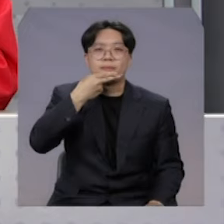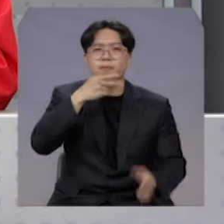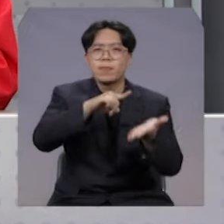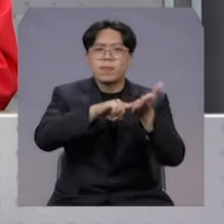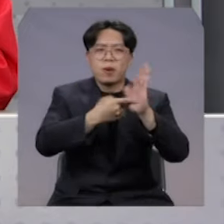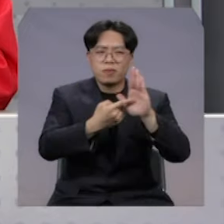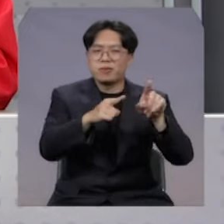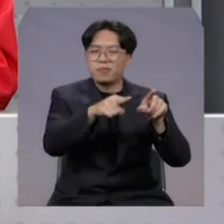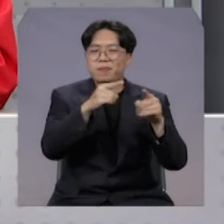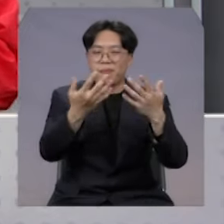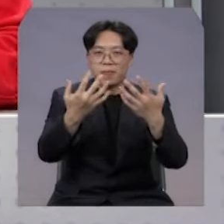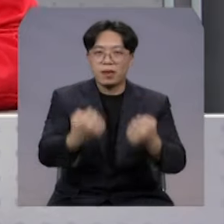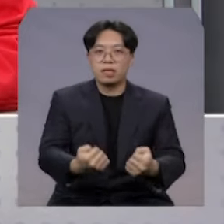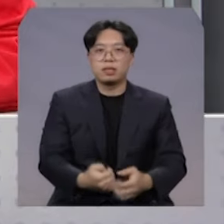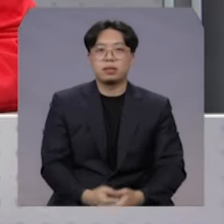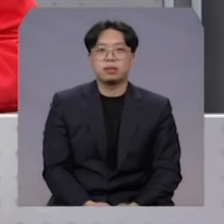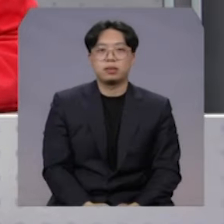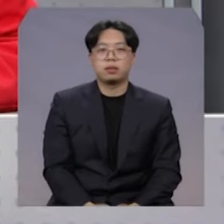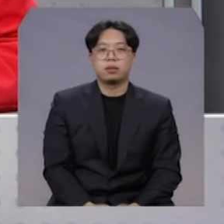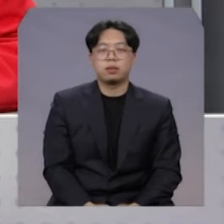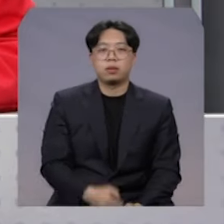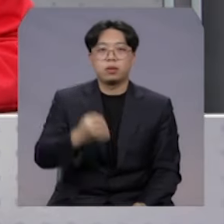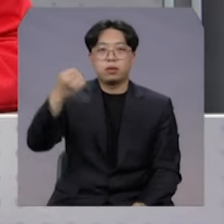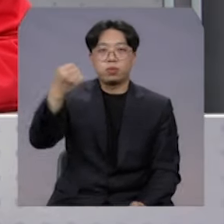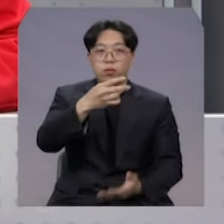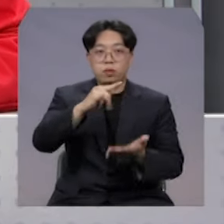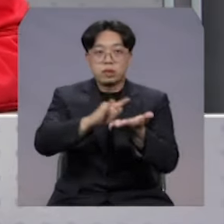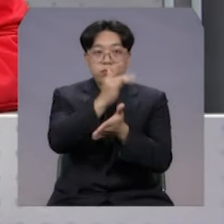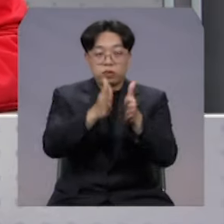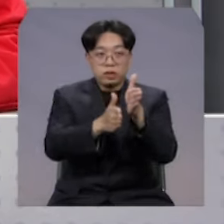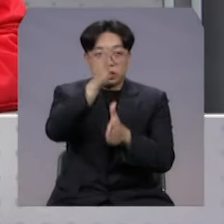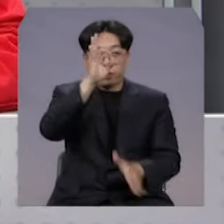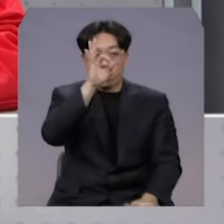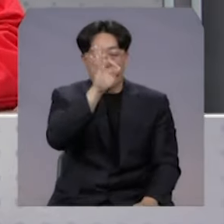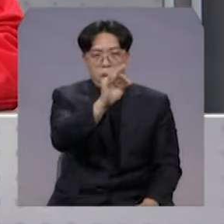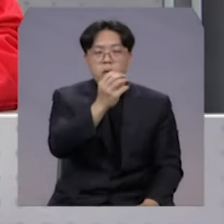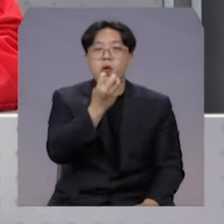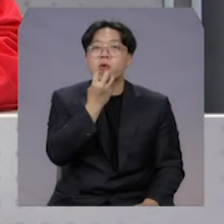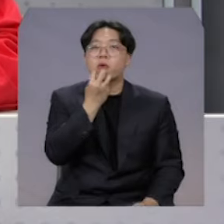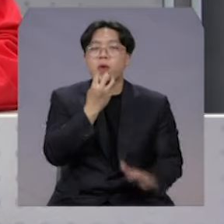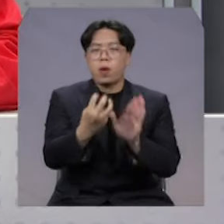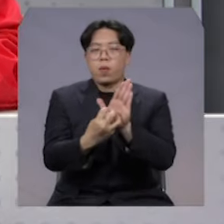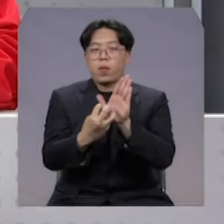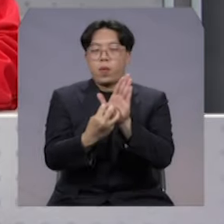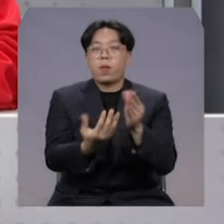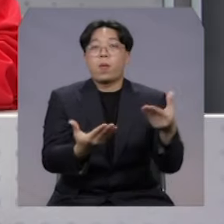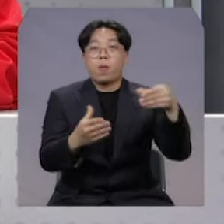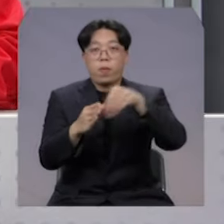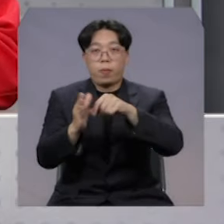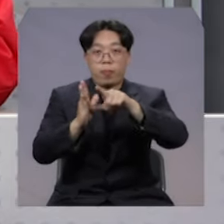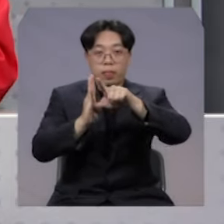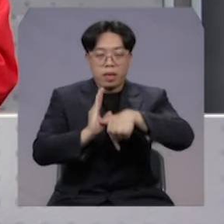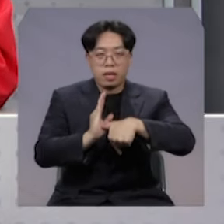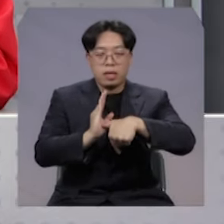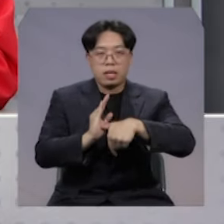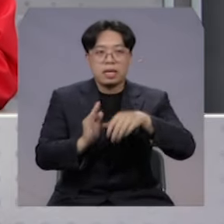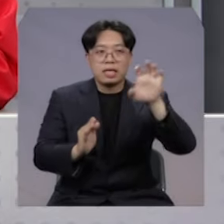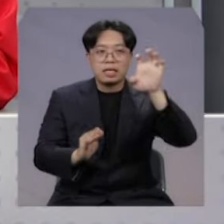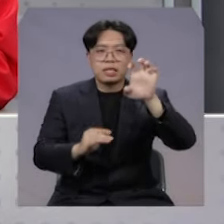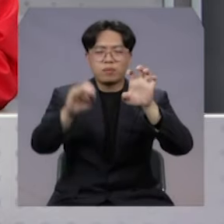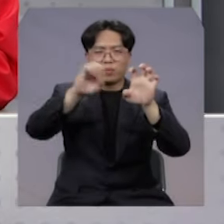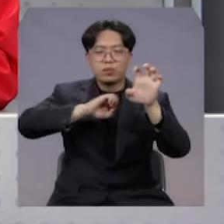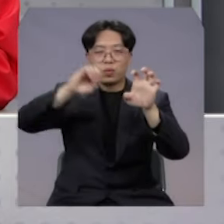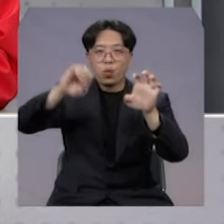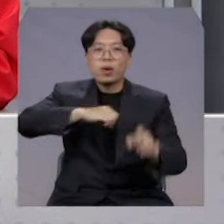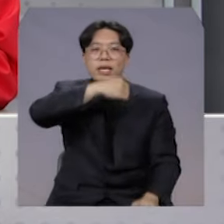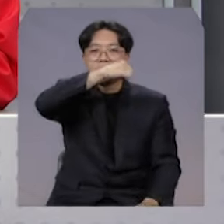높게 나오고 있고요. 그리고 김포시의 경우에도 서울 관악구로 편입됐을 경우에 현재보다 40% 예산이 삭감된다고